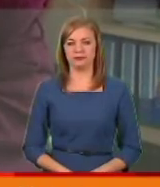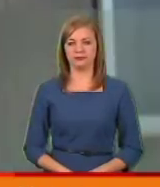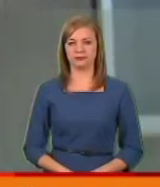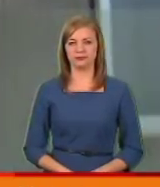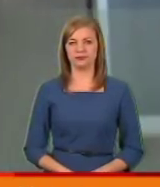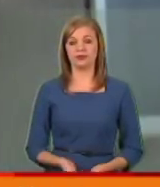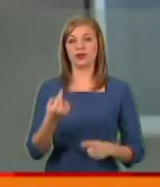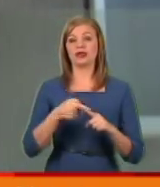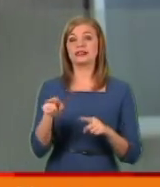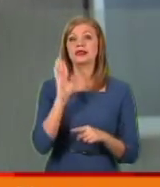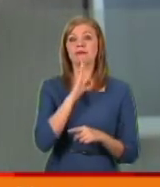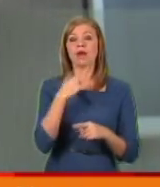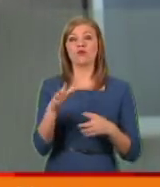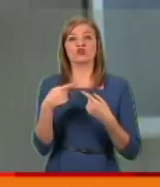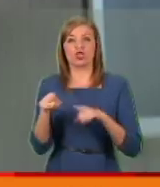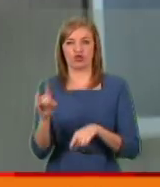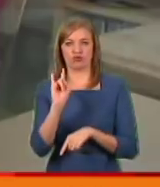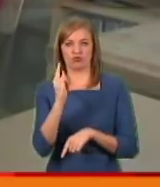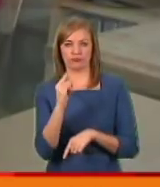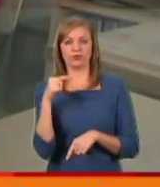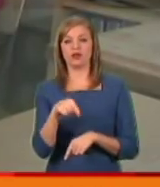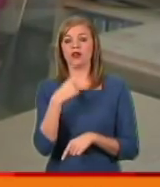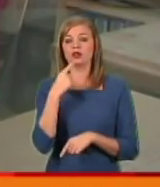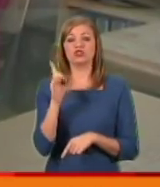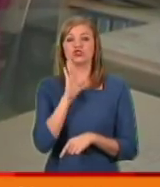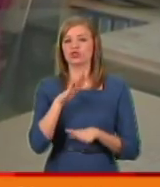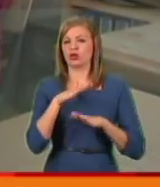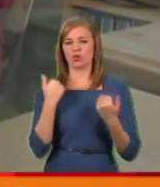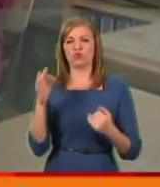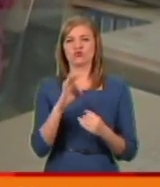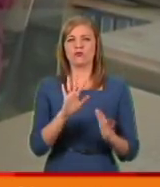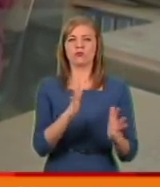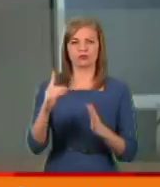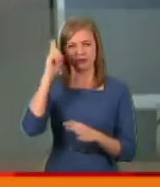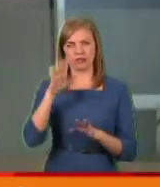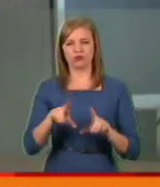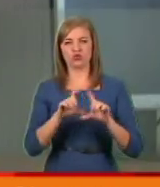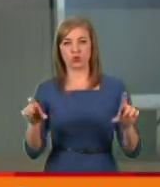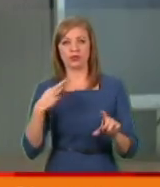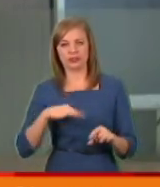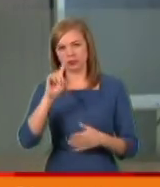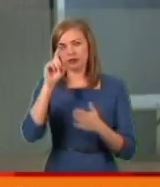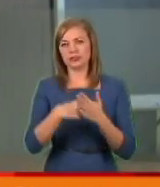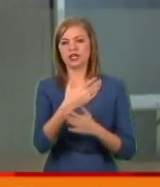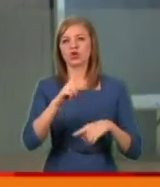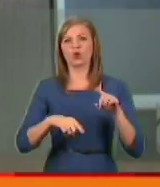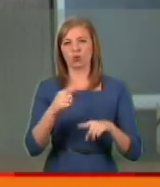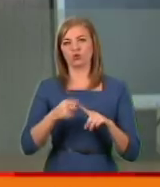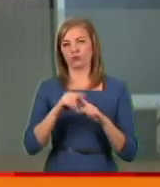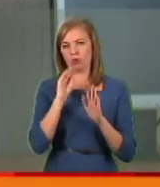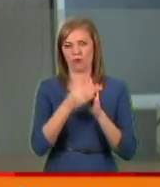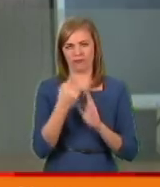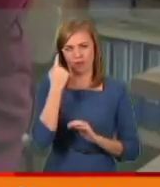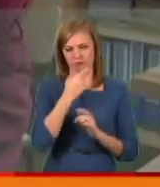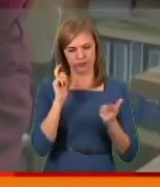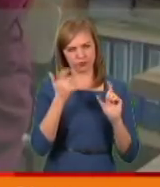об стінку. Це мама вже іншого однокласника Лаури. Жінка не хоче, щоб про інцидент, що стався у школі із сином, дізналися родичі, тому ховає обличчя